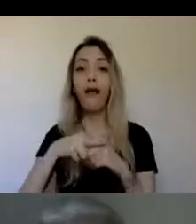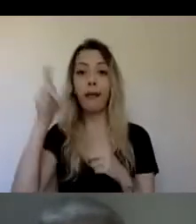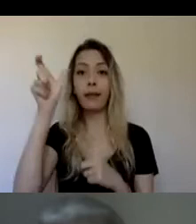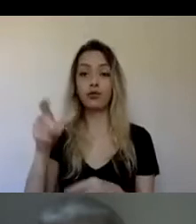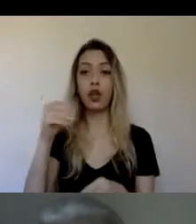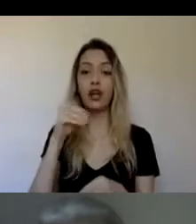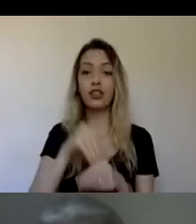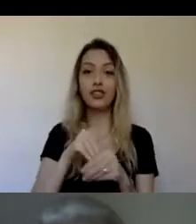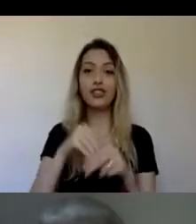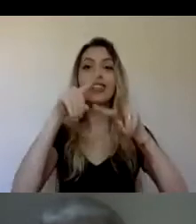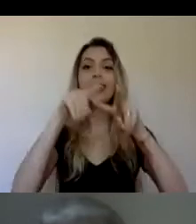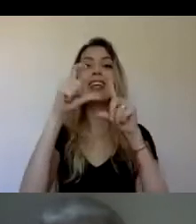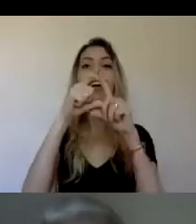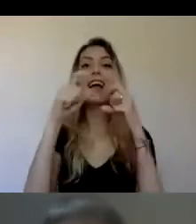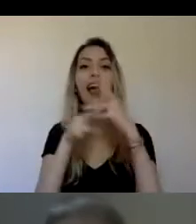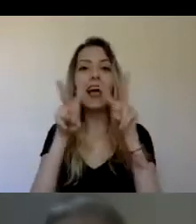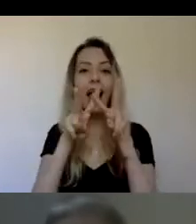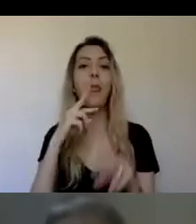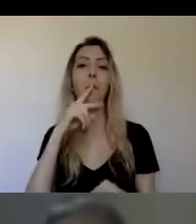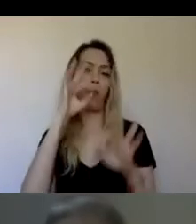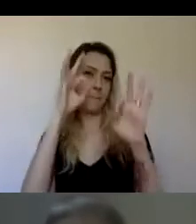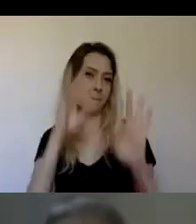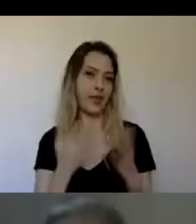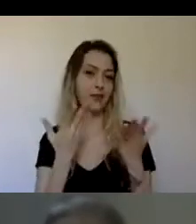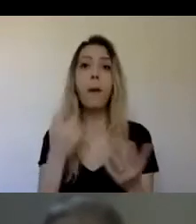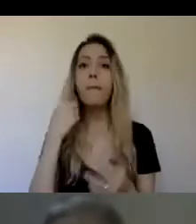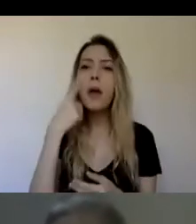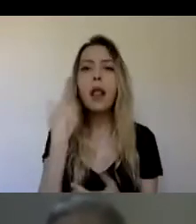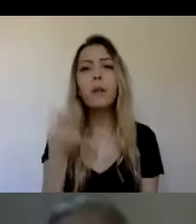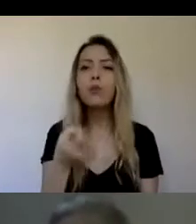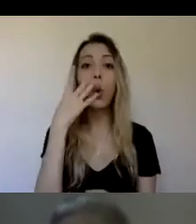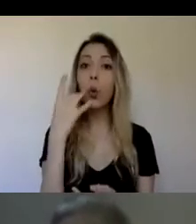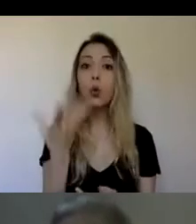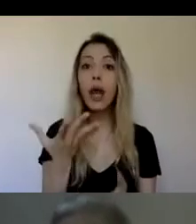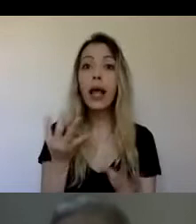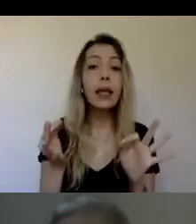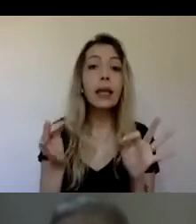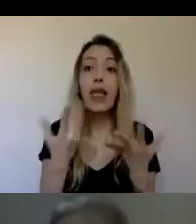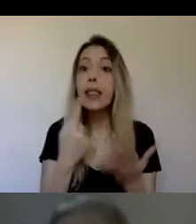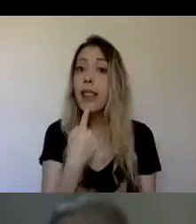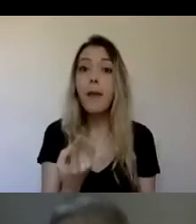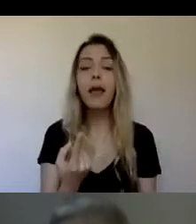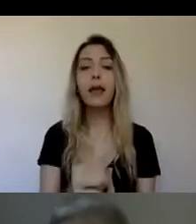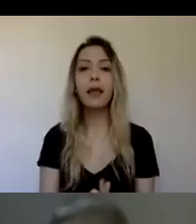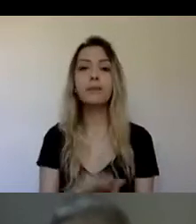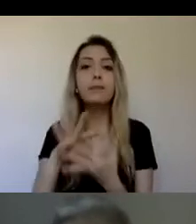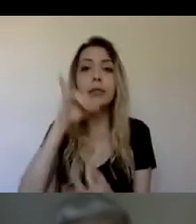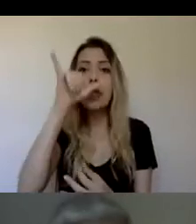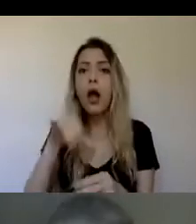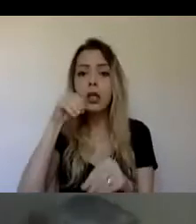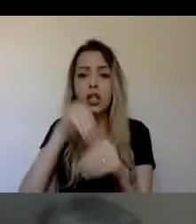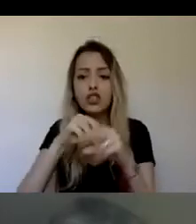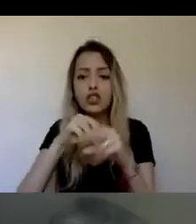Adem'e sözü vereceğiz. Bakalım bu göstergeler nasıl izleniyor? Göstergeler ne demek? Ve insan hakları izlemesi